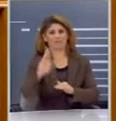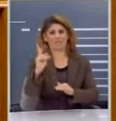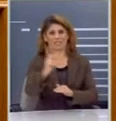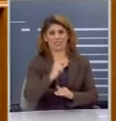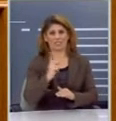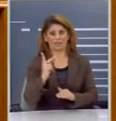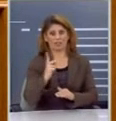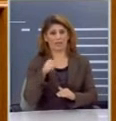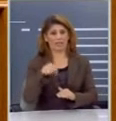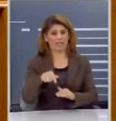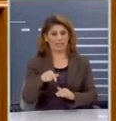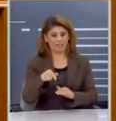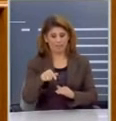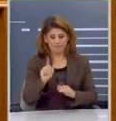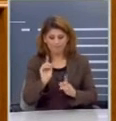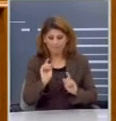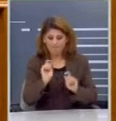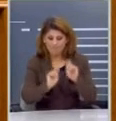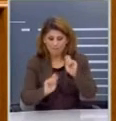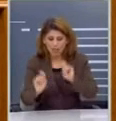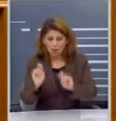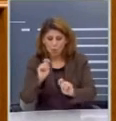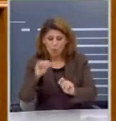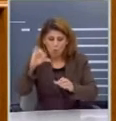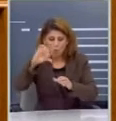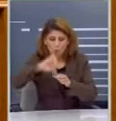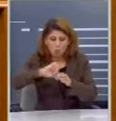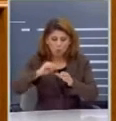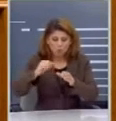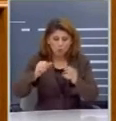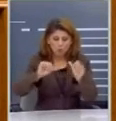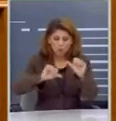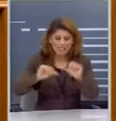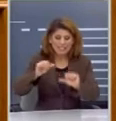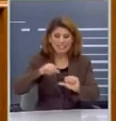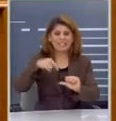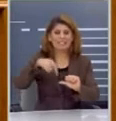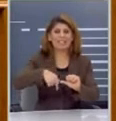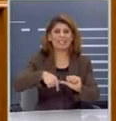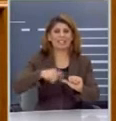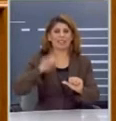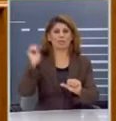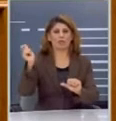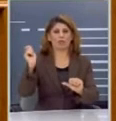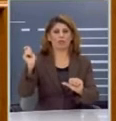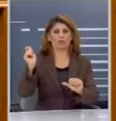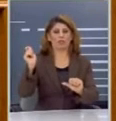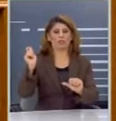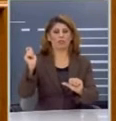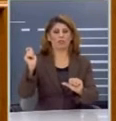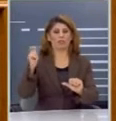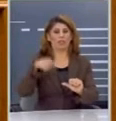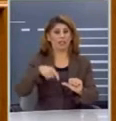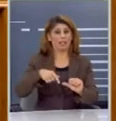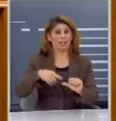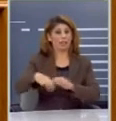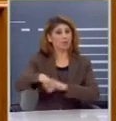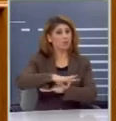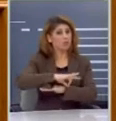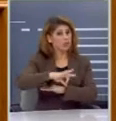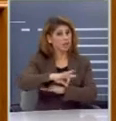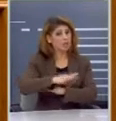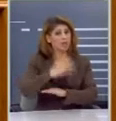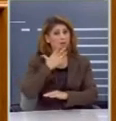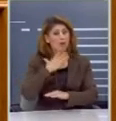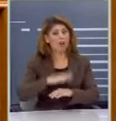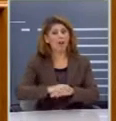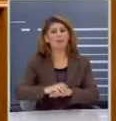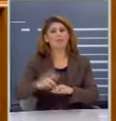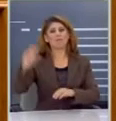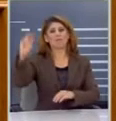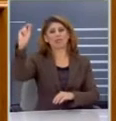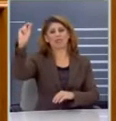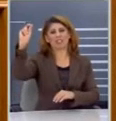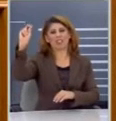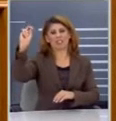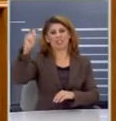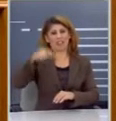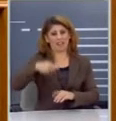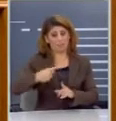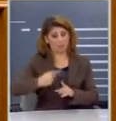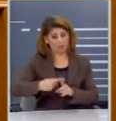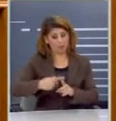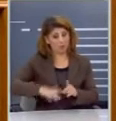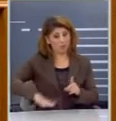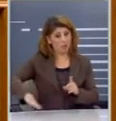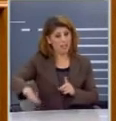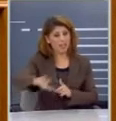Είναι συστατικό μέρος της πολιτικής μας και του θετικού σχεδίου που έχουμε υποσχεθεί στον ελληνικό λαό για την έξοδο από την